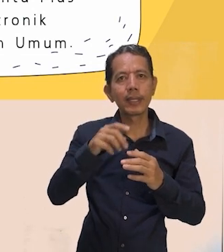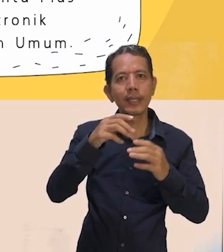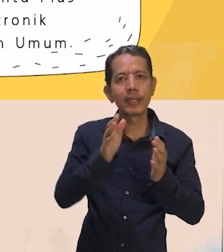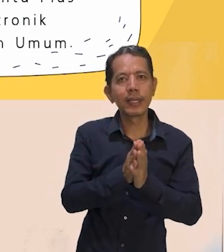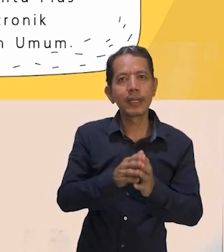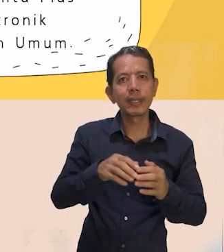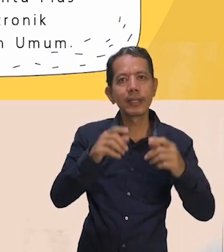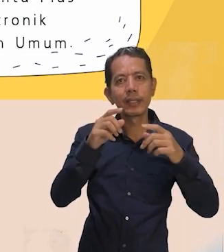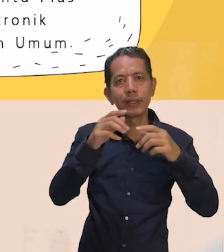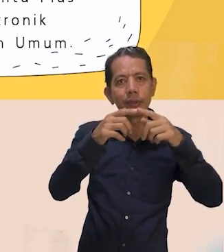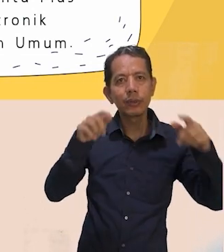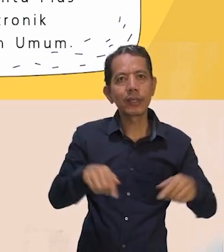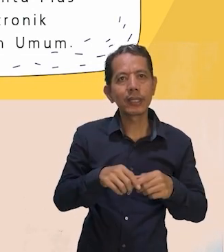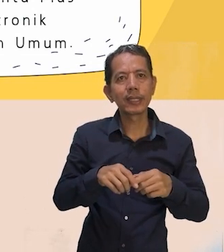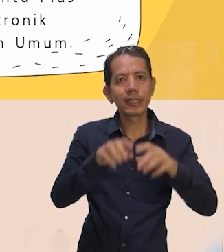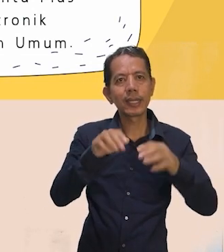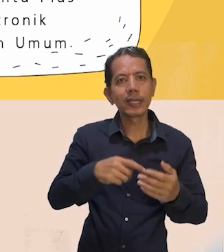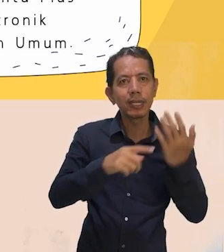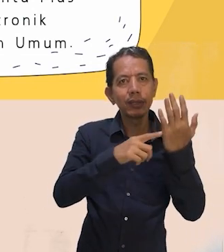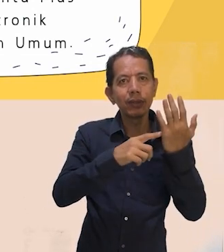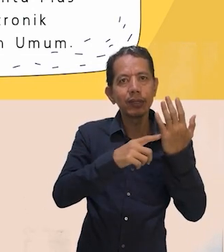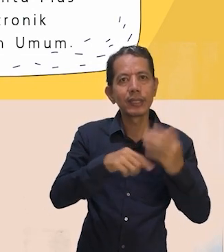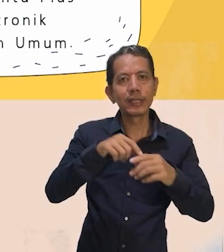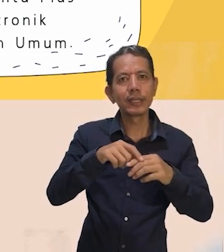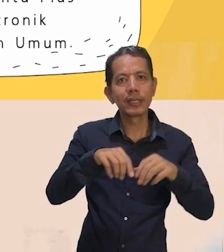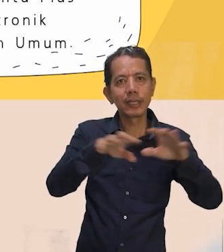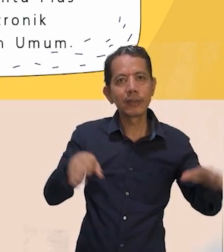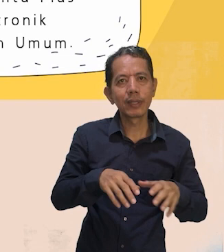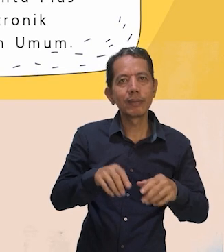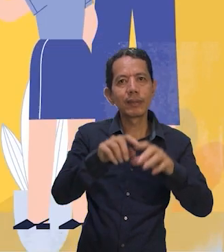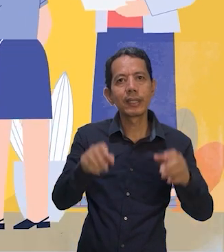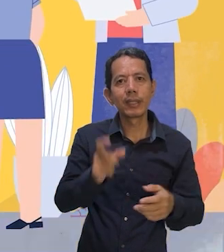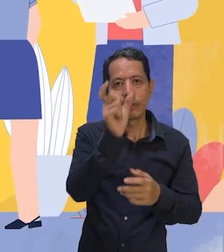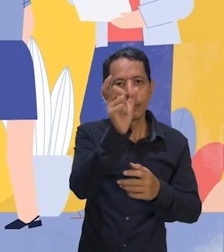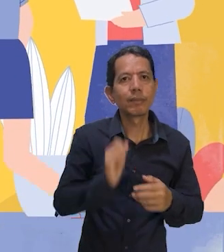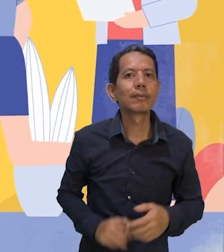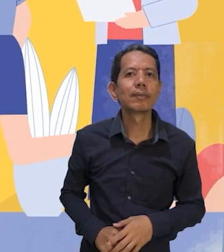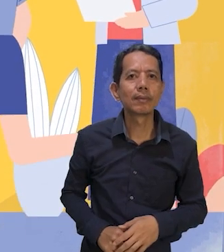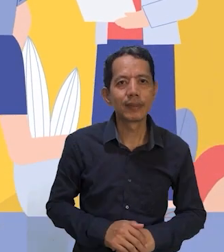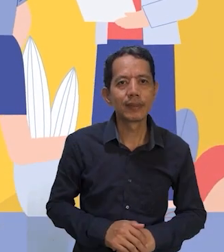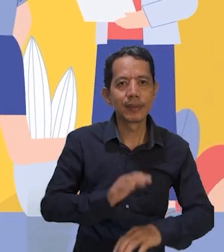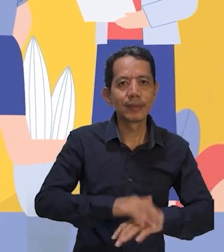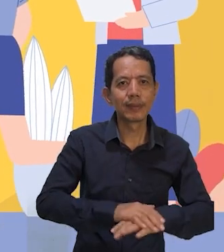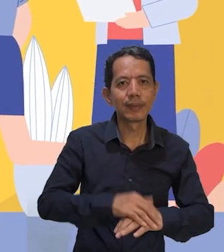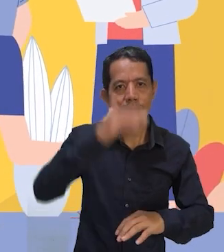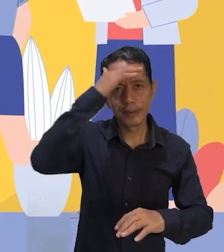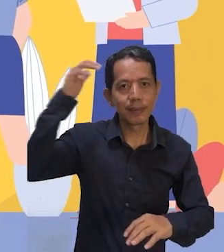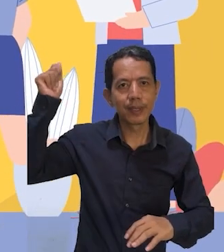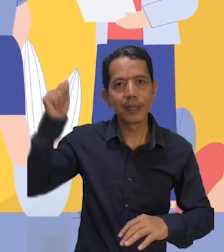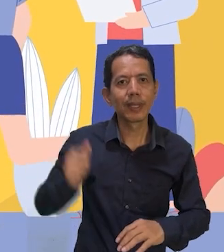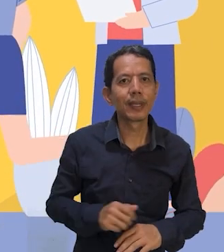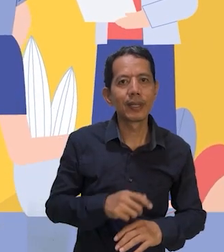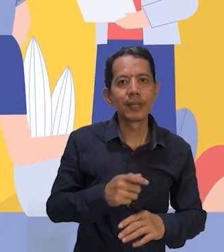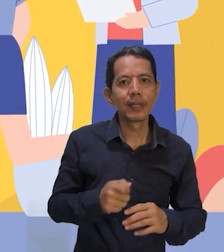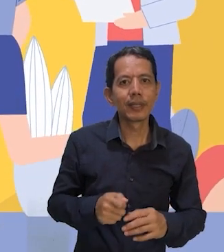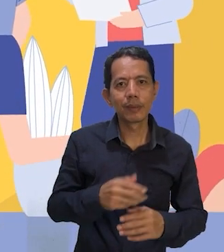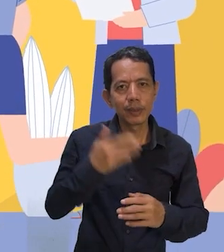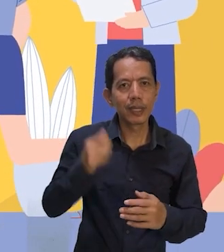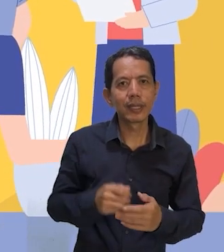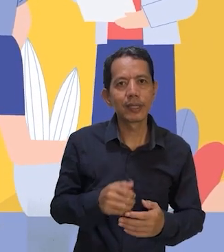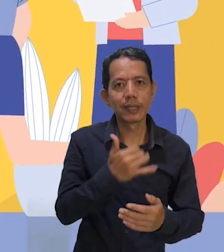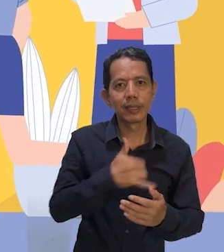keterangan elektronik Era Terang di lingkungan peradilan umum. Banyak manfaat dan kemudahan yang bisa